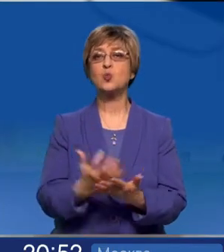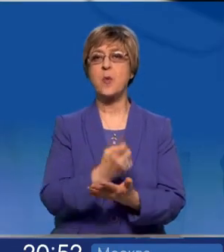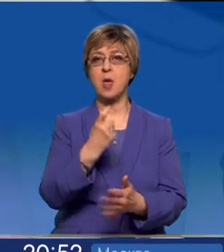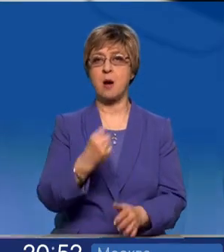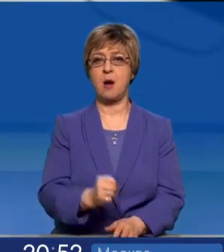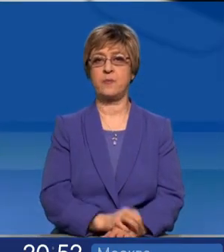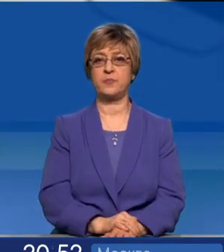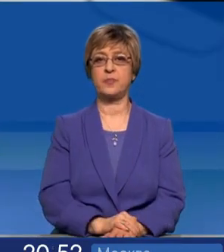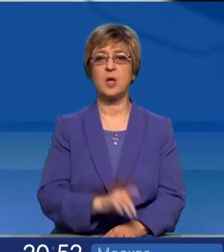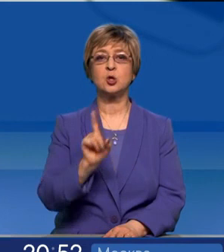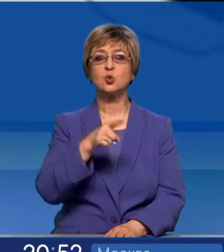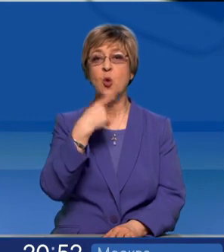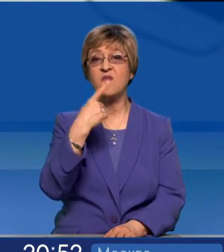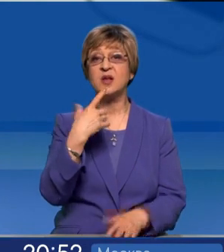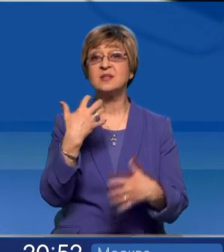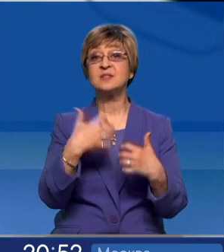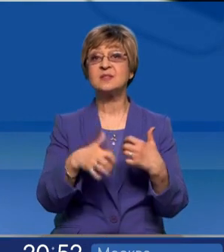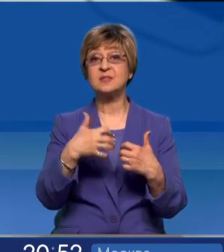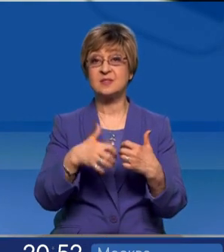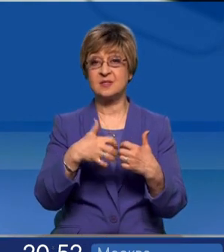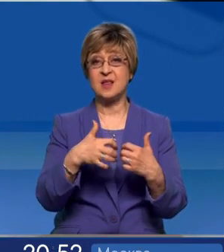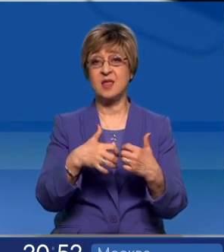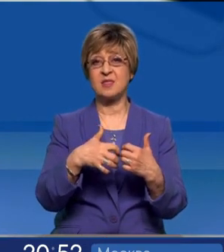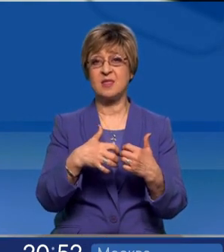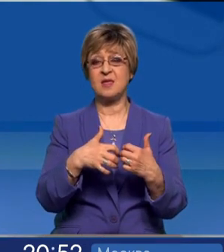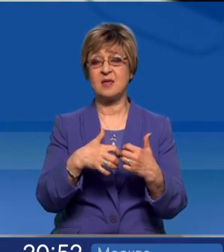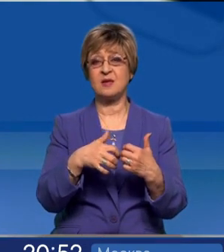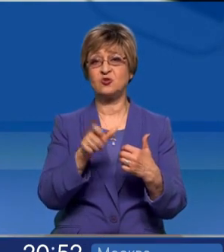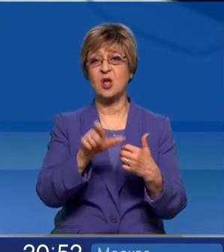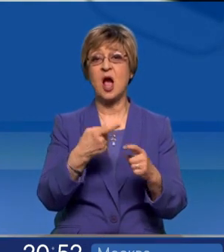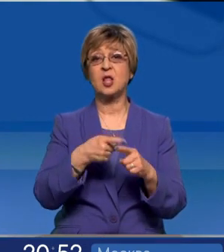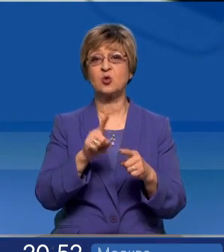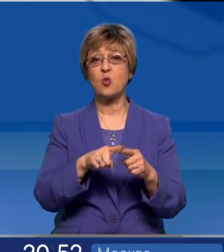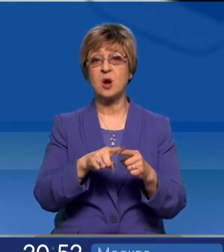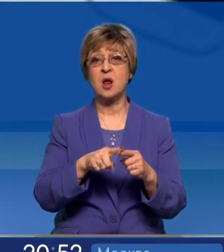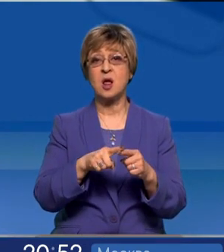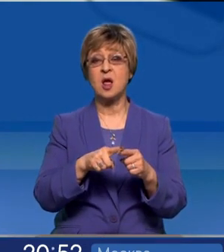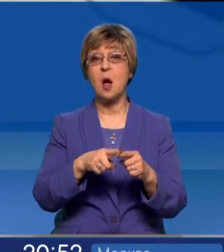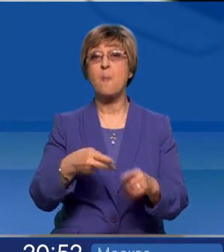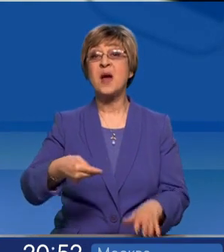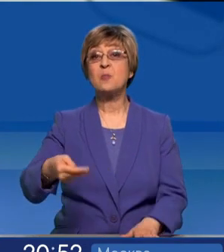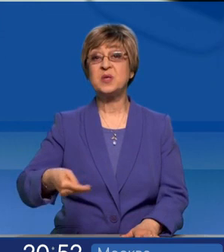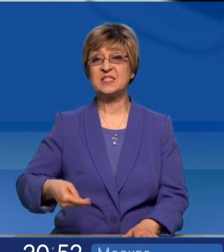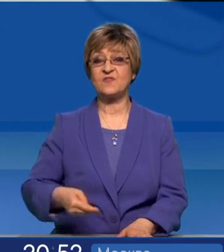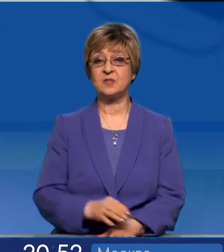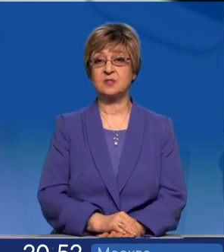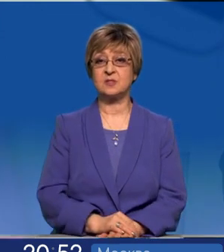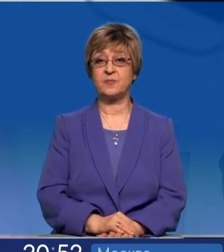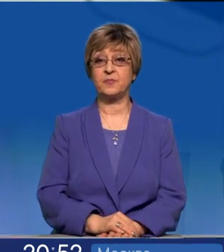Что говорит среднестатистический человек, который подписывается, да? Который не подписывается и возмущается, это другой вопрос. Он говорит,